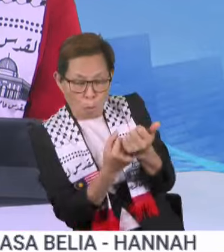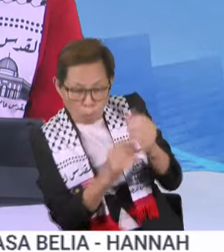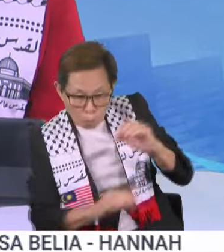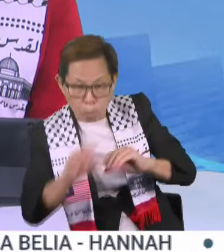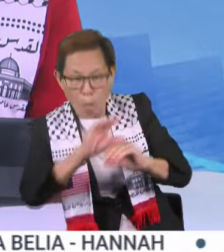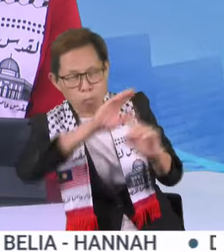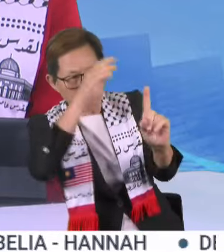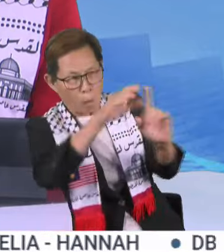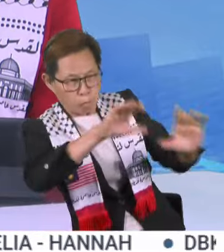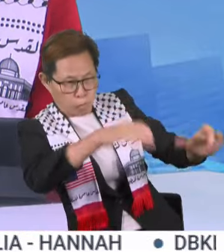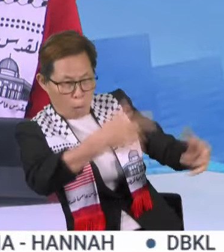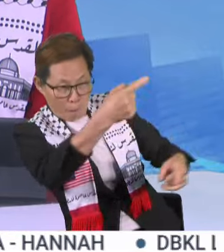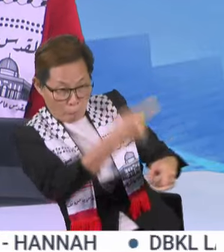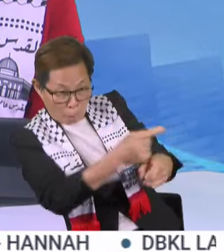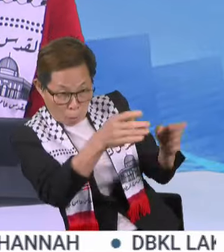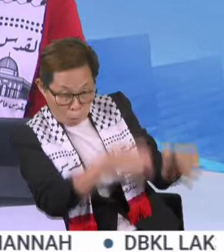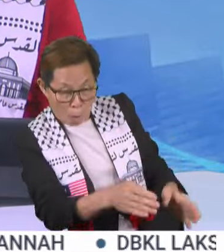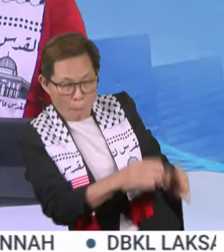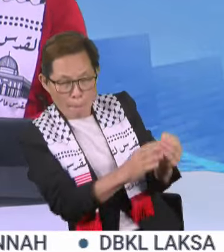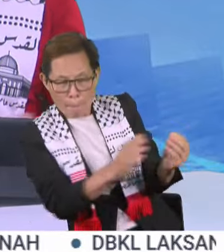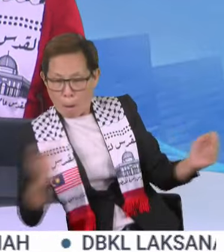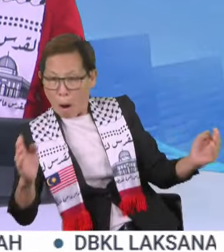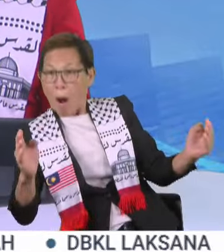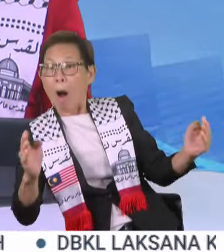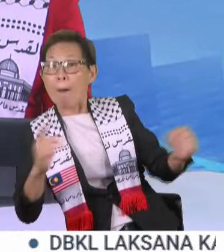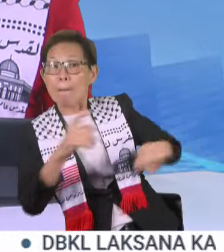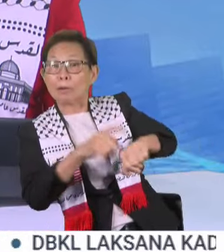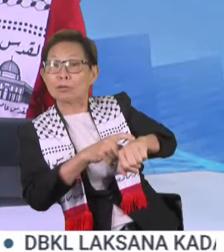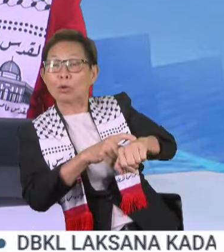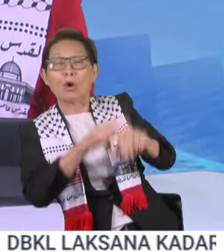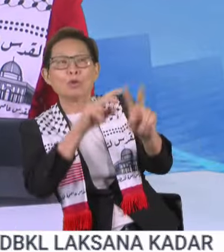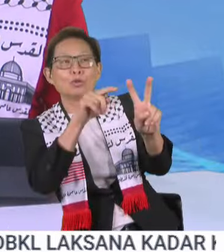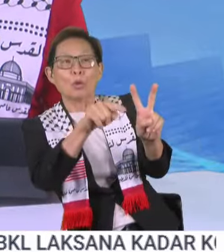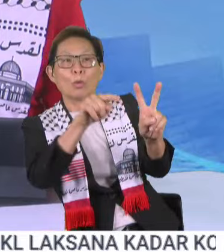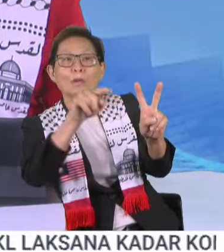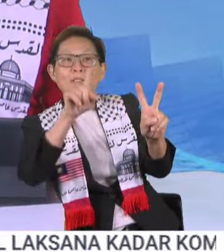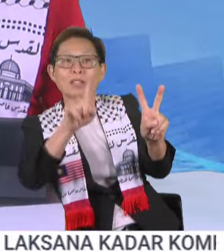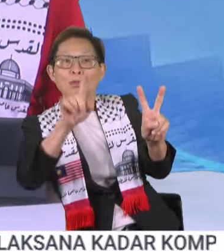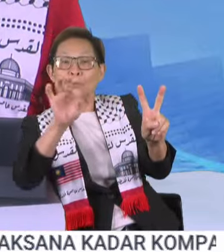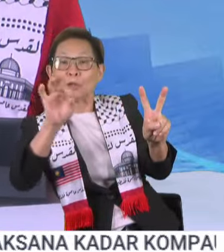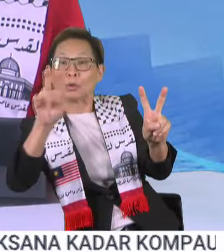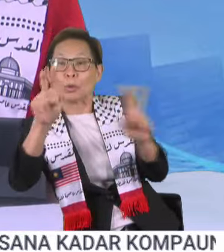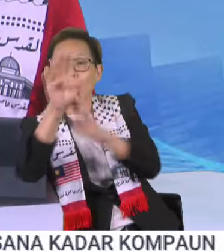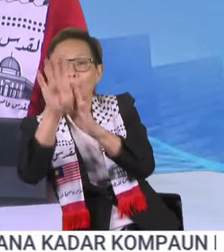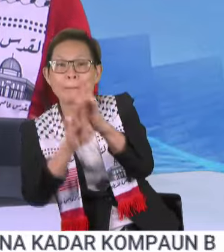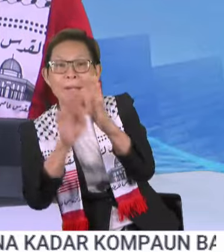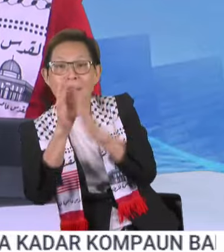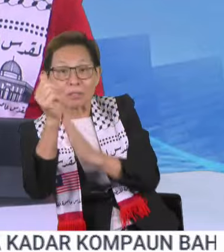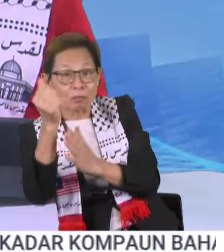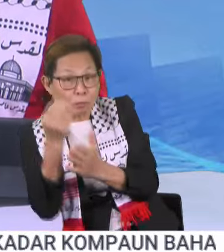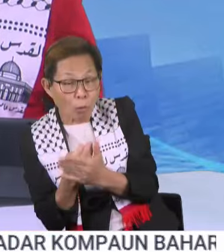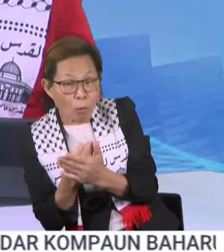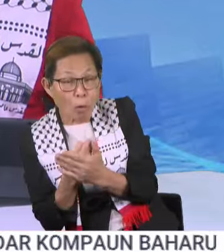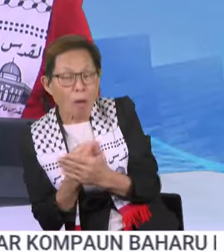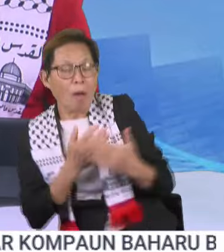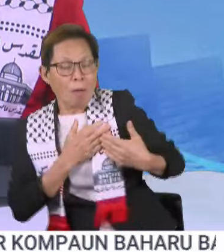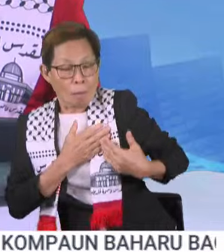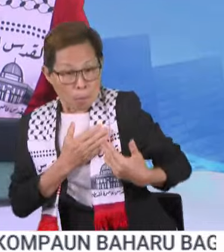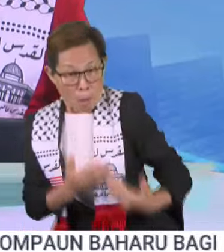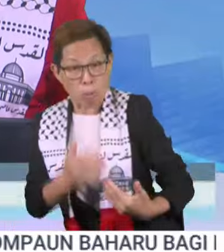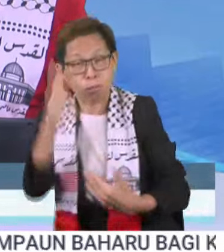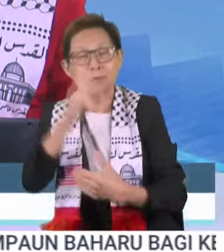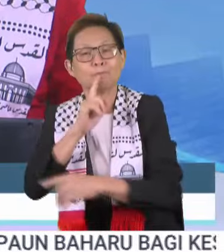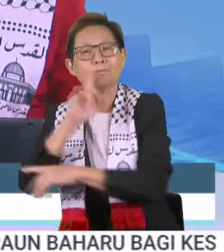bersasar yang perlu ditanggung sepanjang tempoh itu mencecah RM2.192 bilion. Ia bukti komitmen